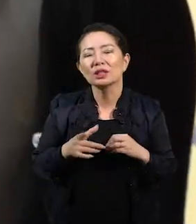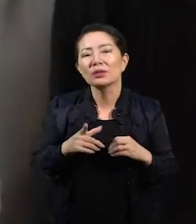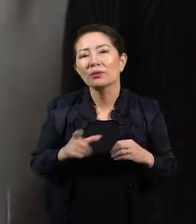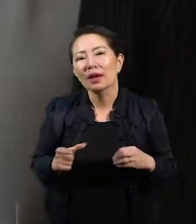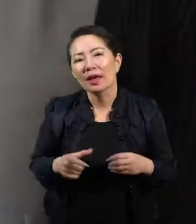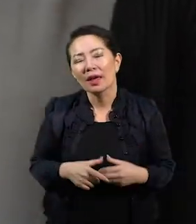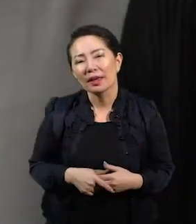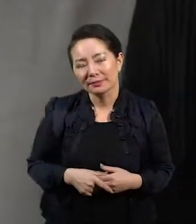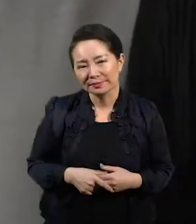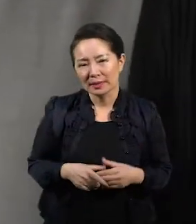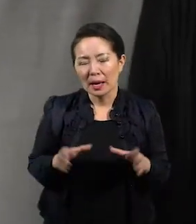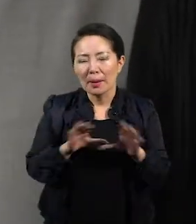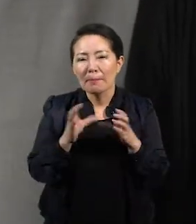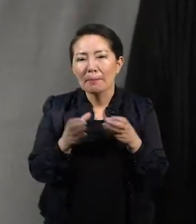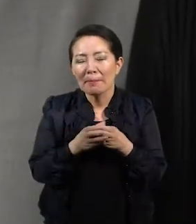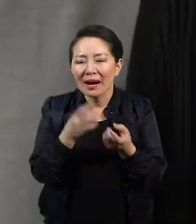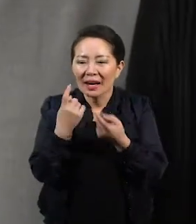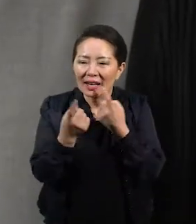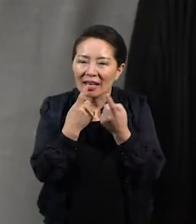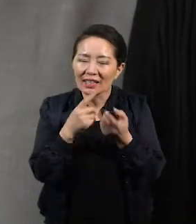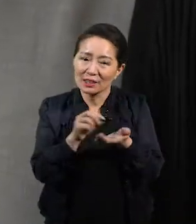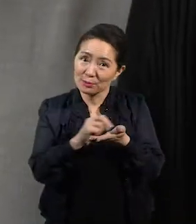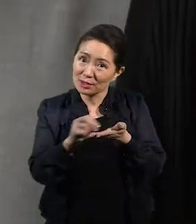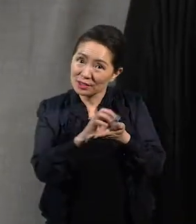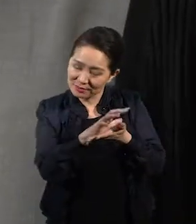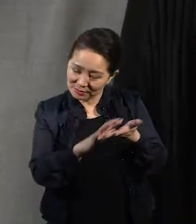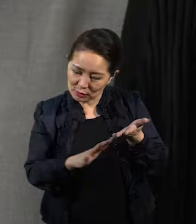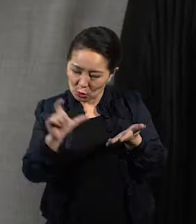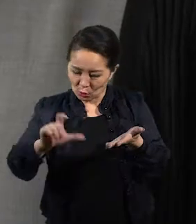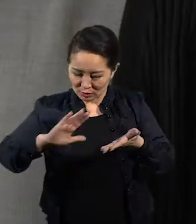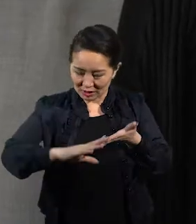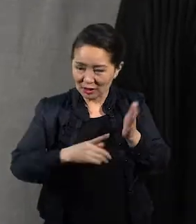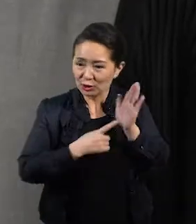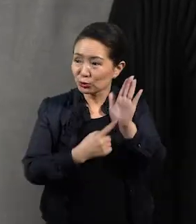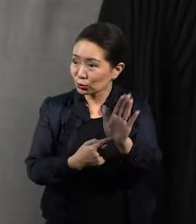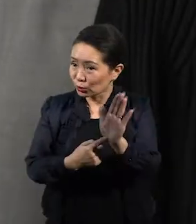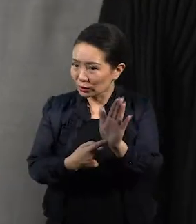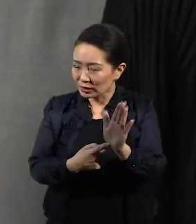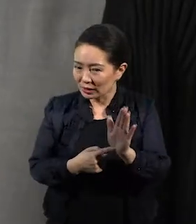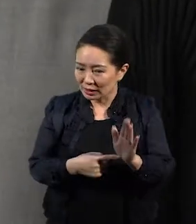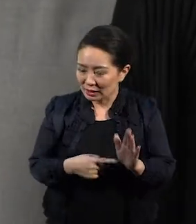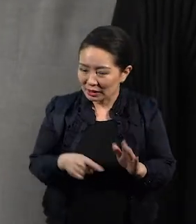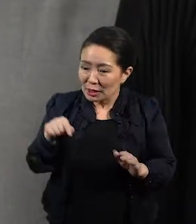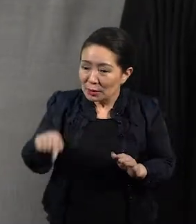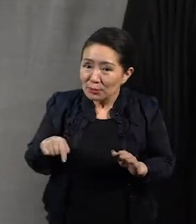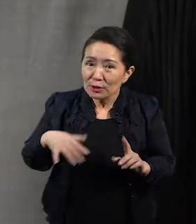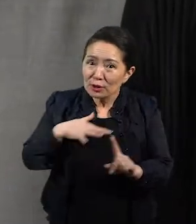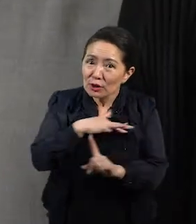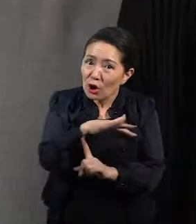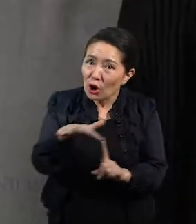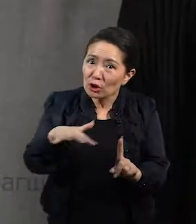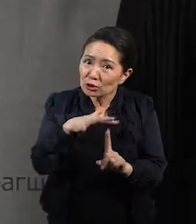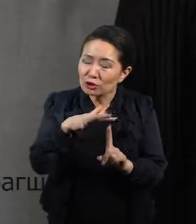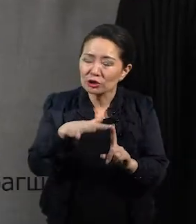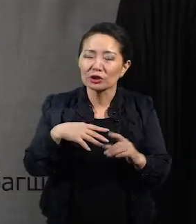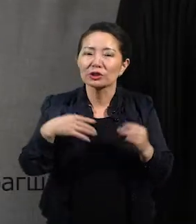нар багаараа ярилцаад тэмдэглэл хийгээд бусадтай танилцуулах юм. Яг бидний орчинд энэ захин